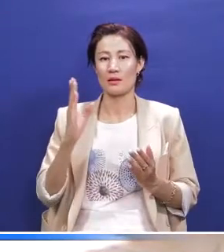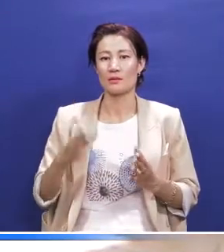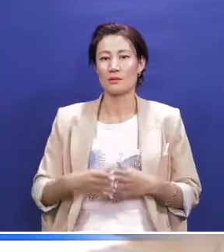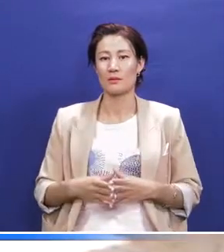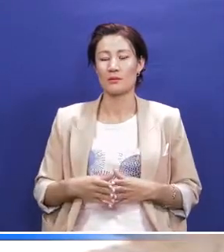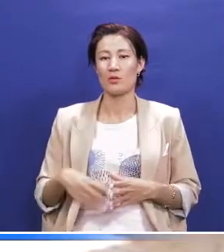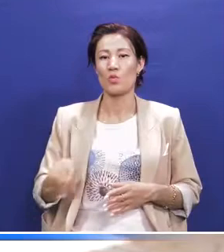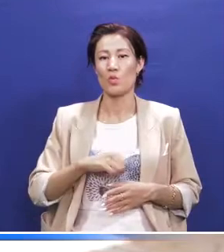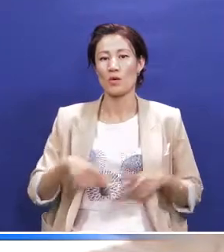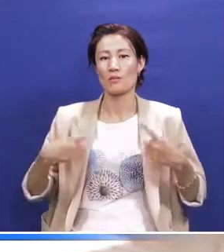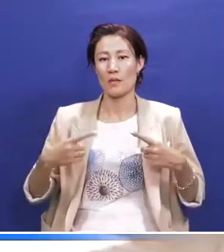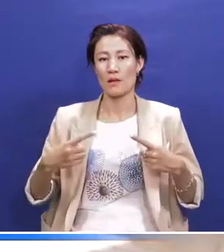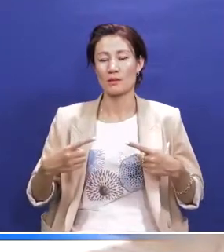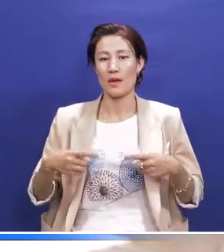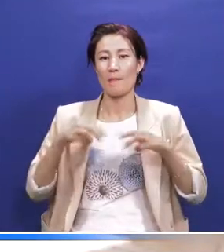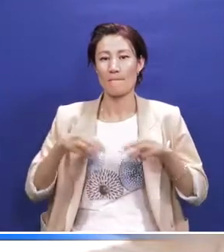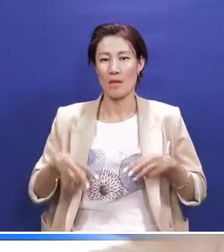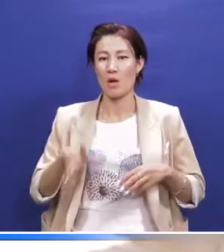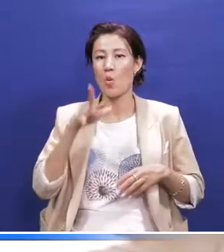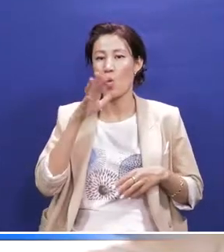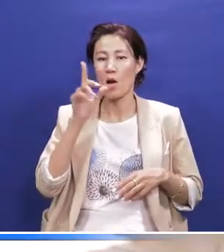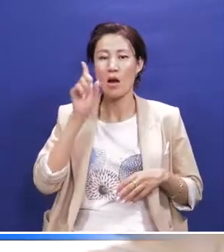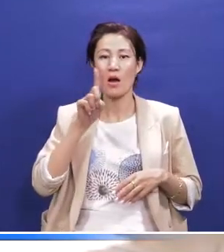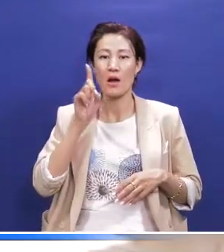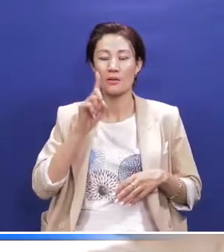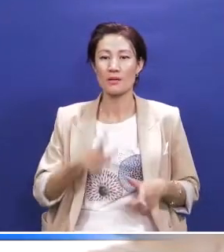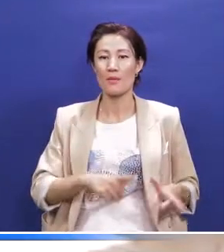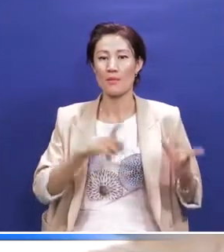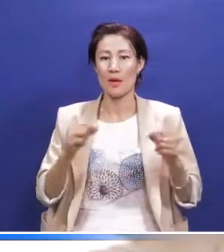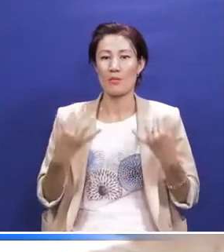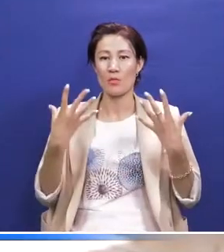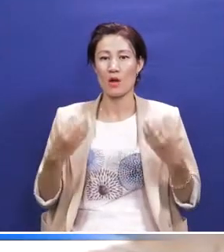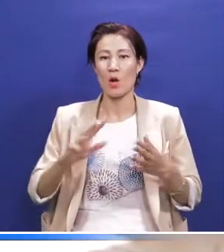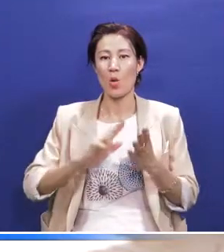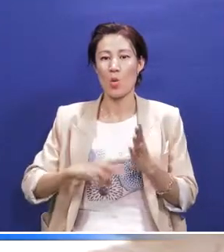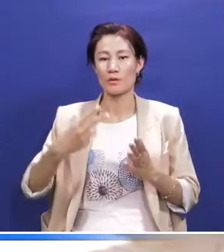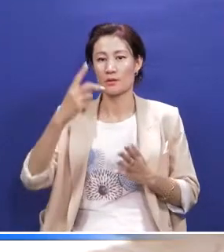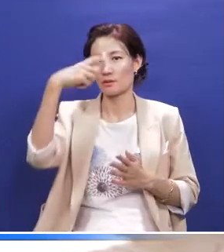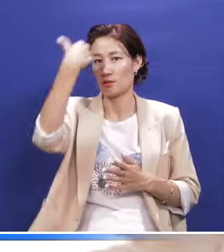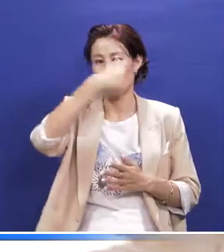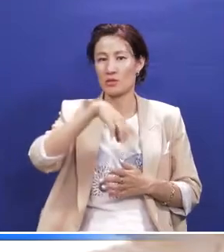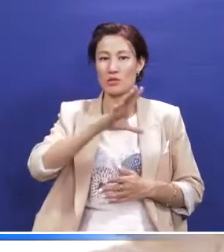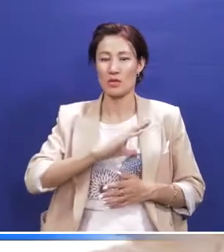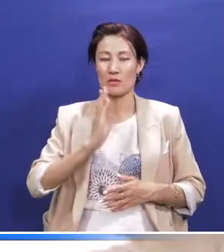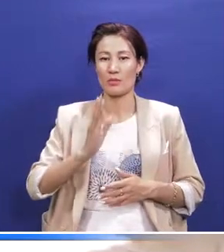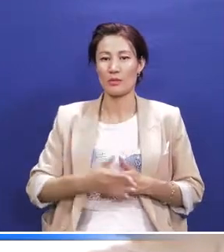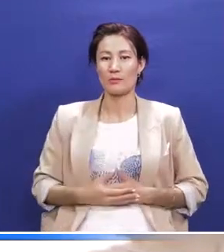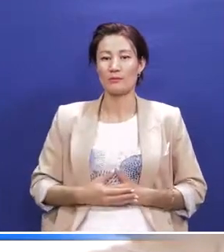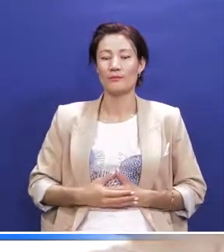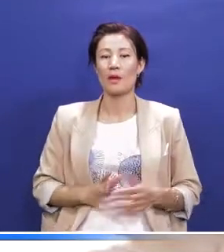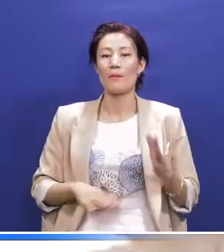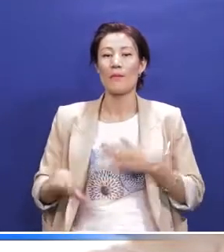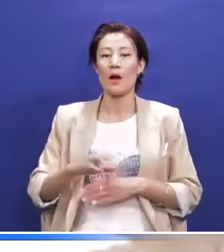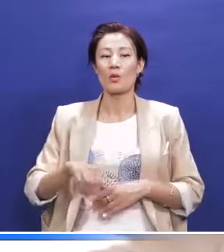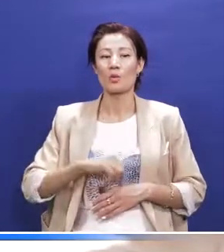Тайқазанның өзге елден уақытша барып келген уақытын бүгінгі күнде 32 жыл уақыт өтіпті.